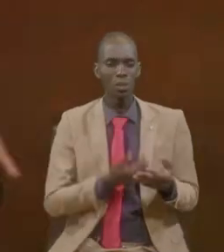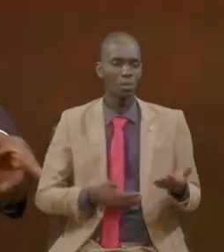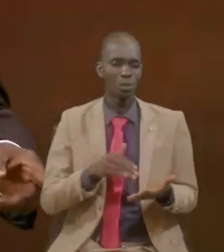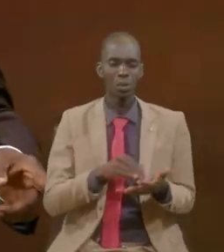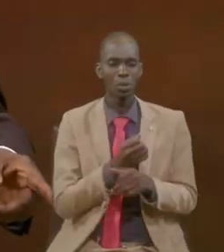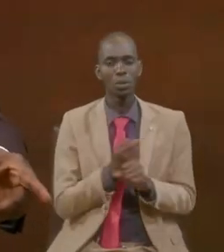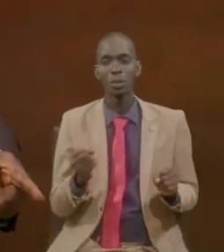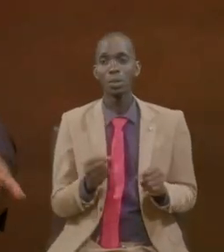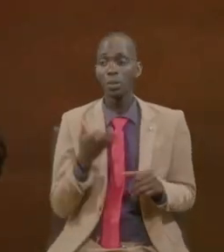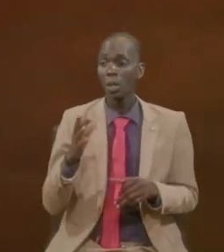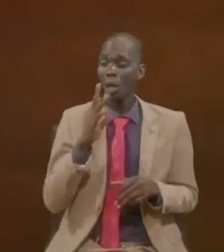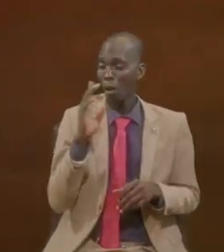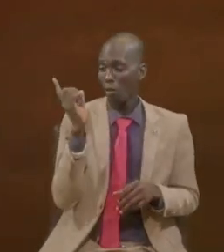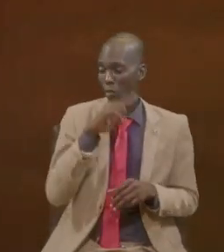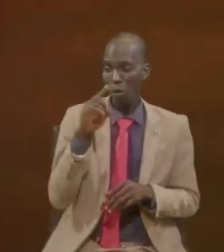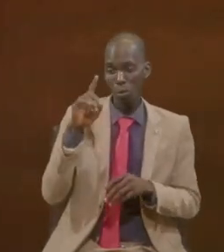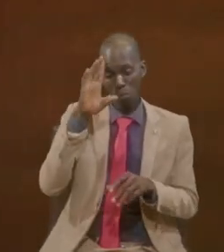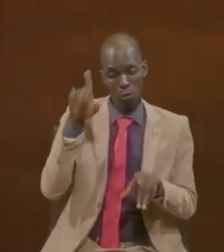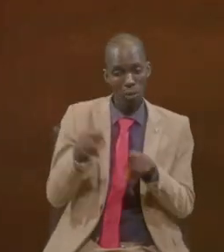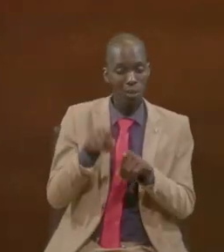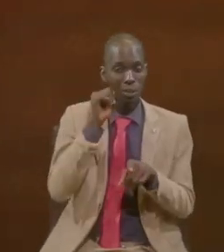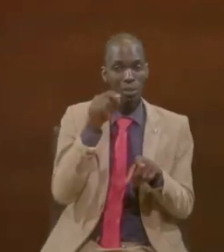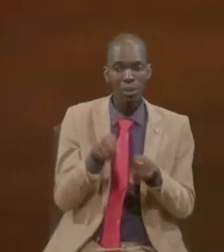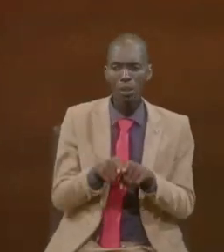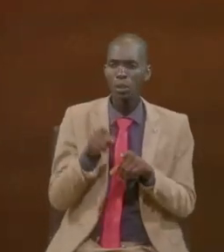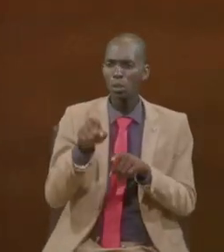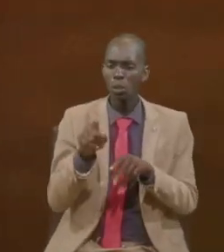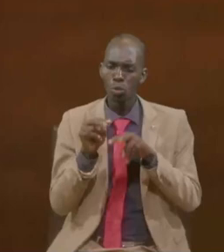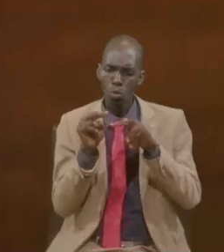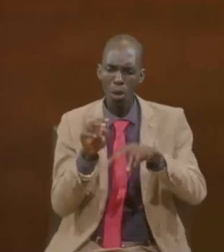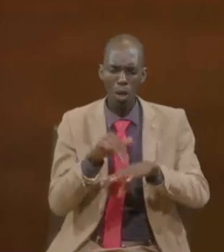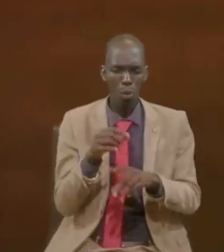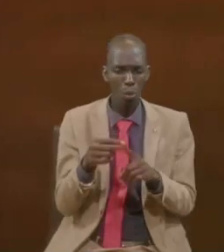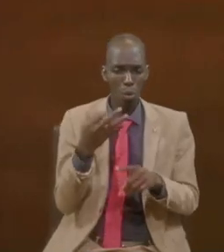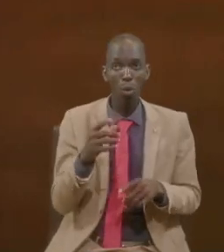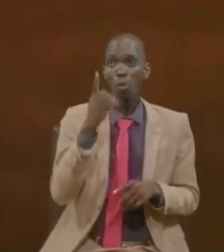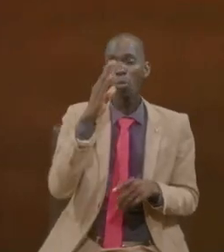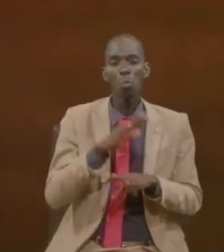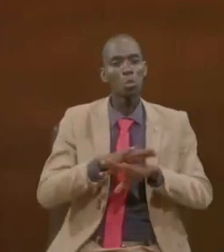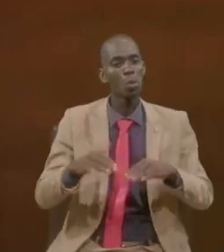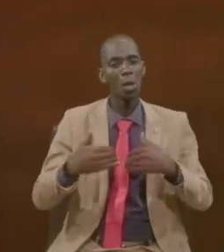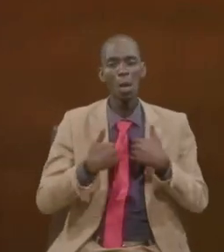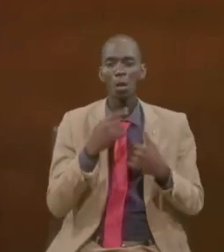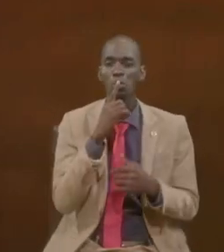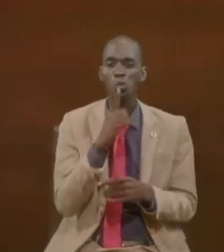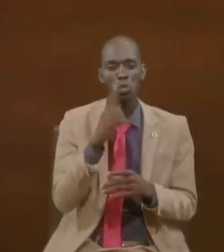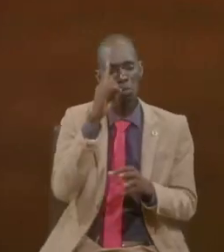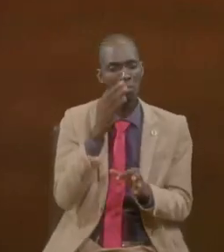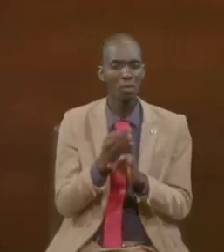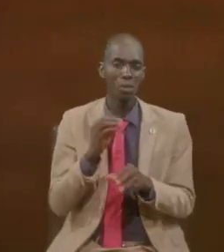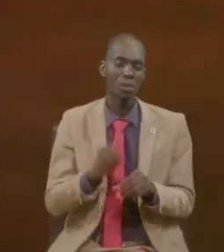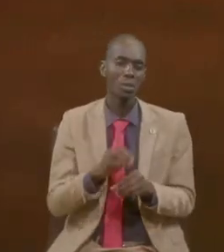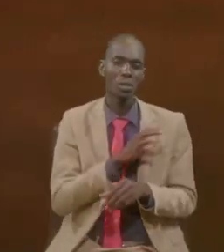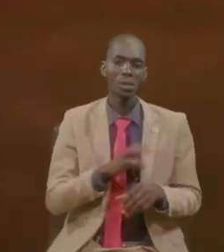de faux frères. Ils regardent la parole de Dieu. Ils n'ont pas la vraie foi en Christ.